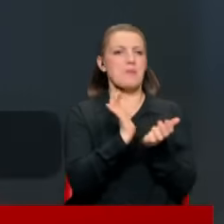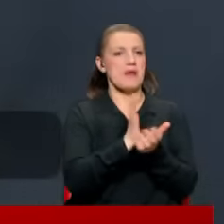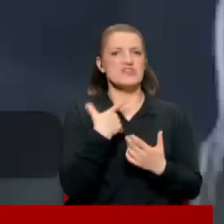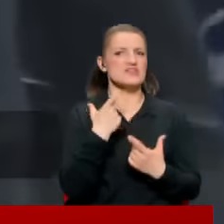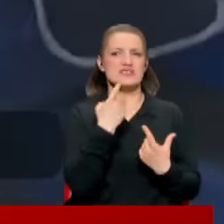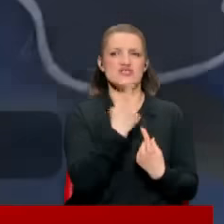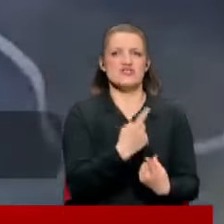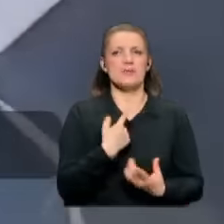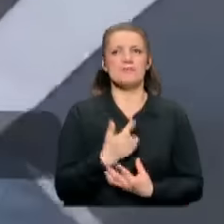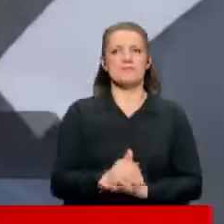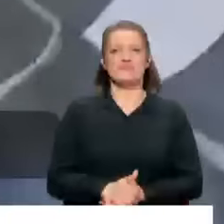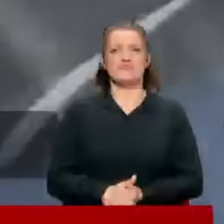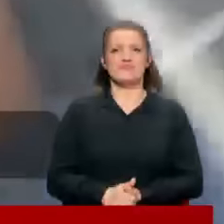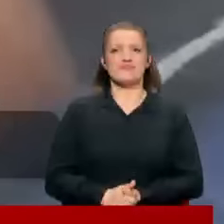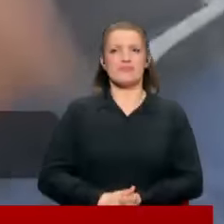aileme?